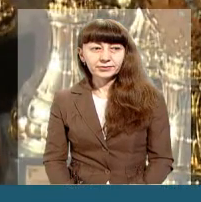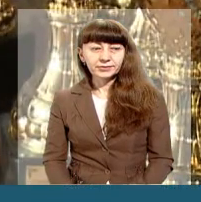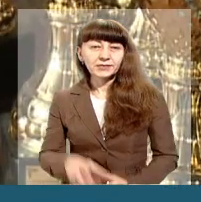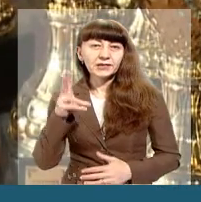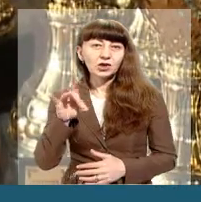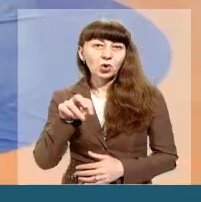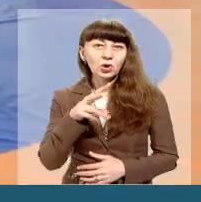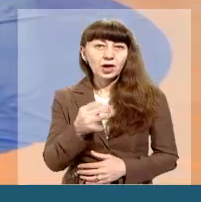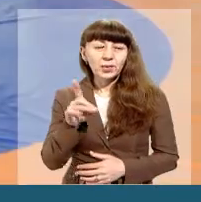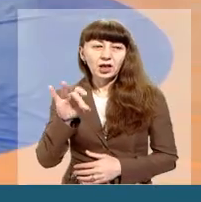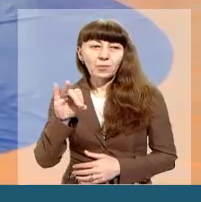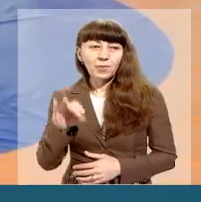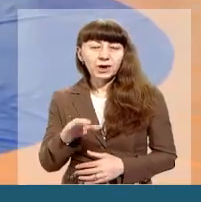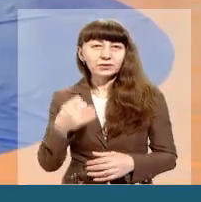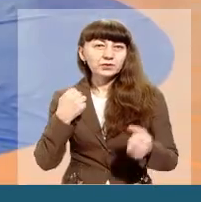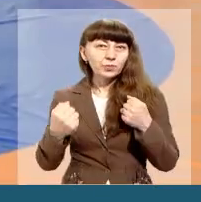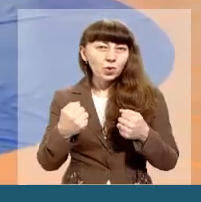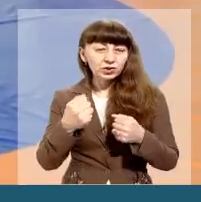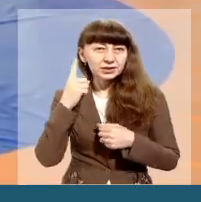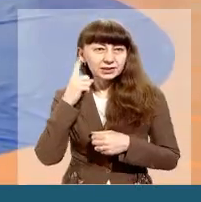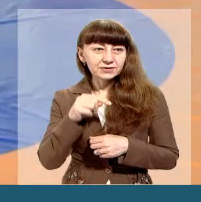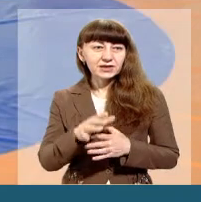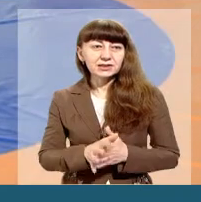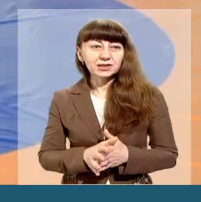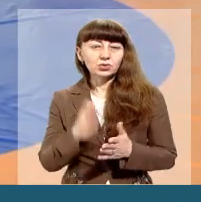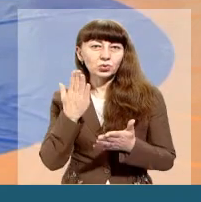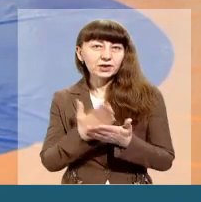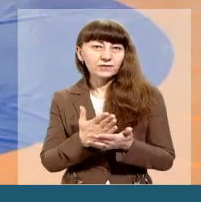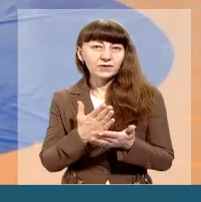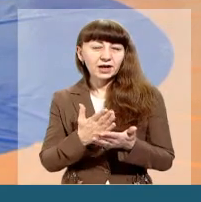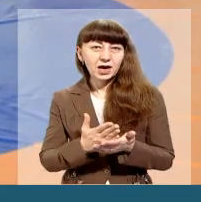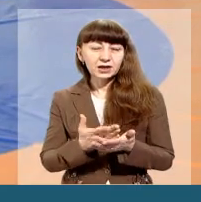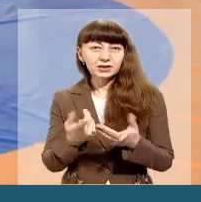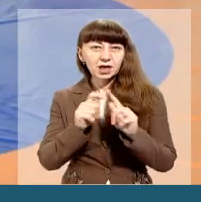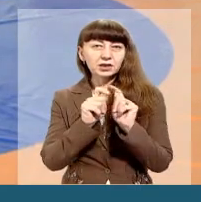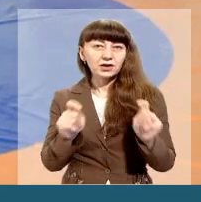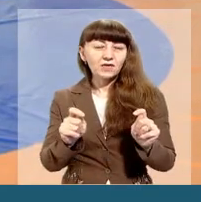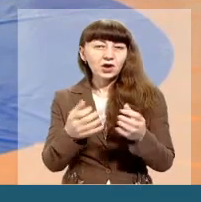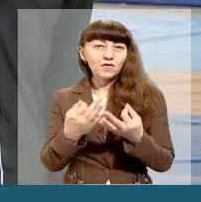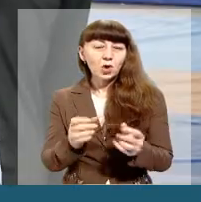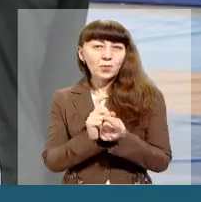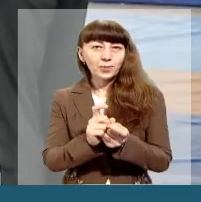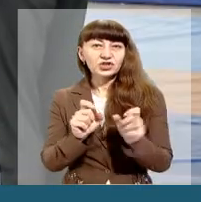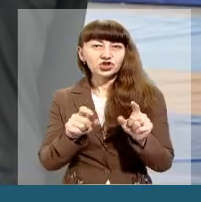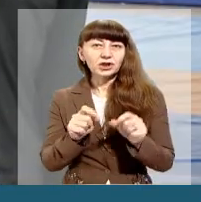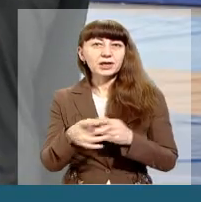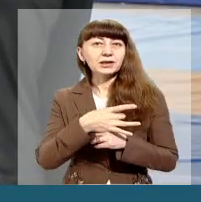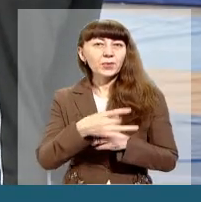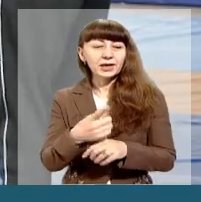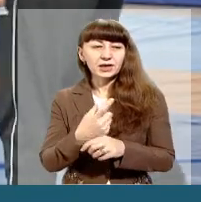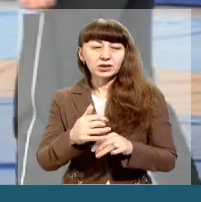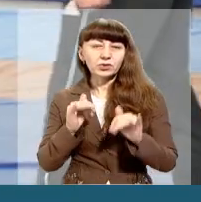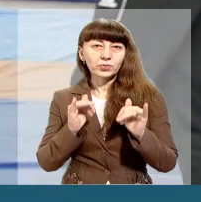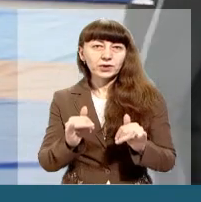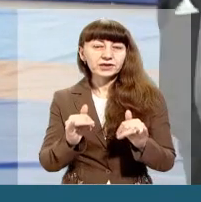Николай Балабанов на спортивном поприще фигура видная. Он является основоположником вольной борьбы в Житикаринском районе. Этому виду